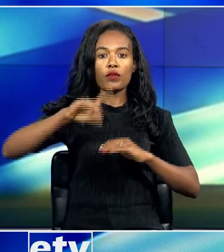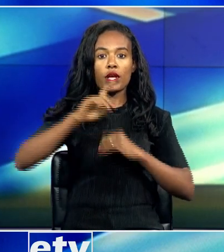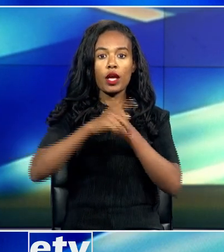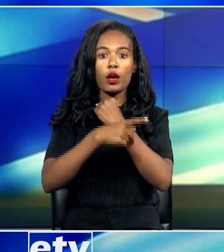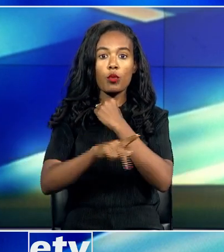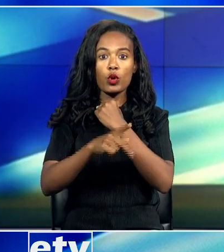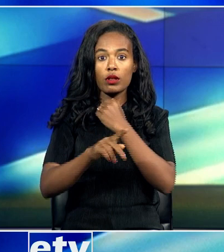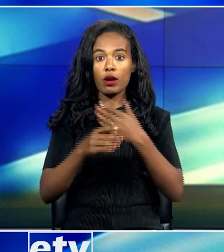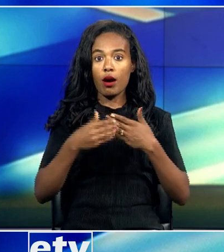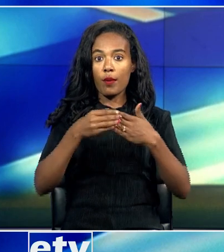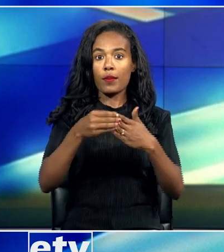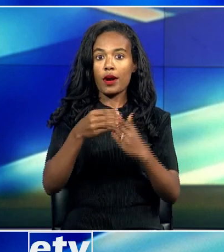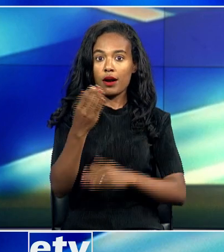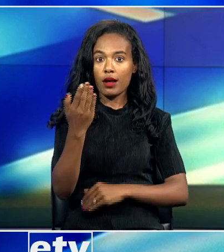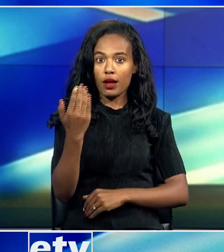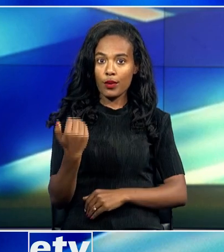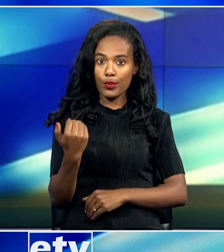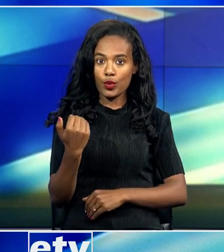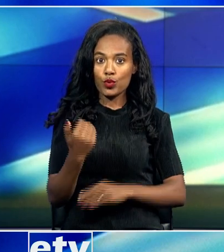አመራር የነበሩ።